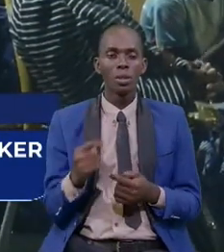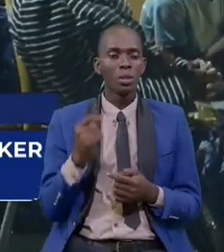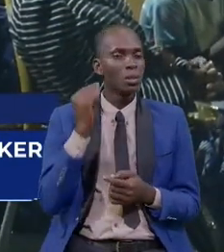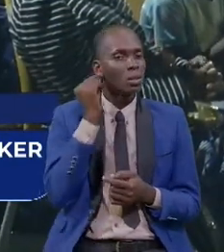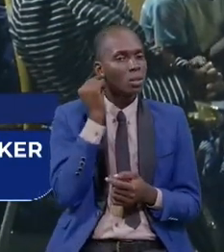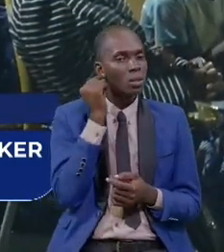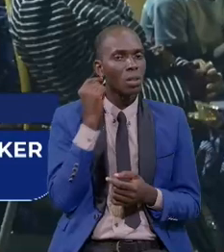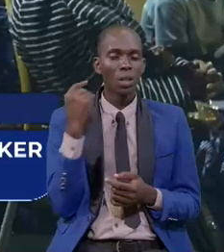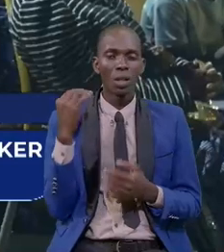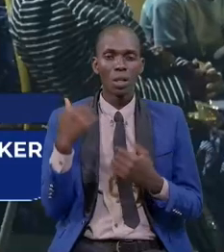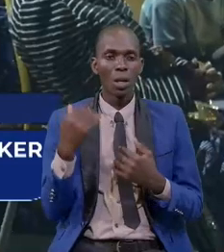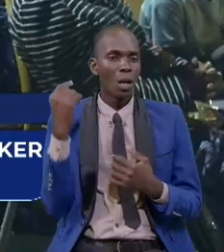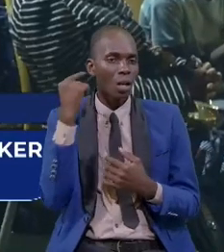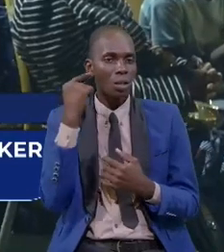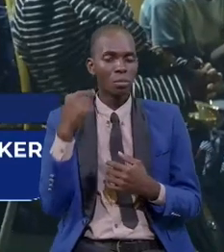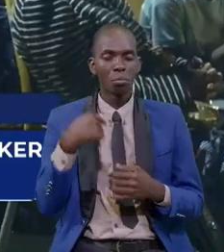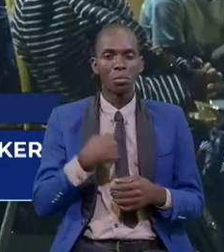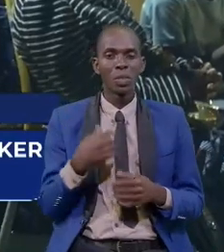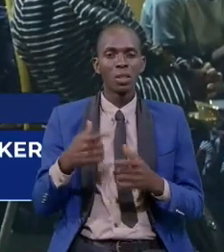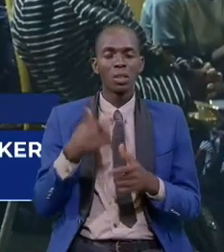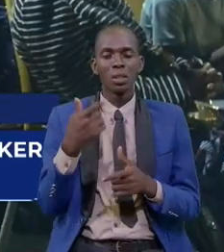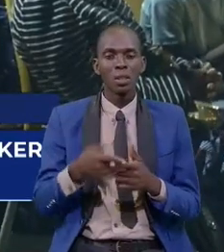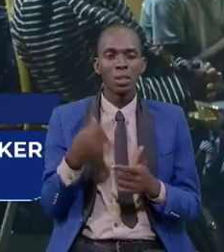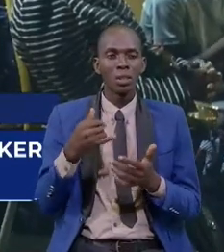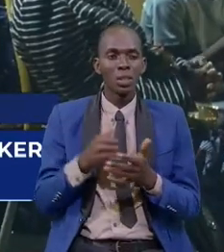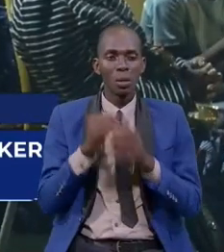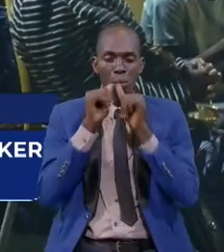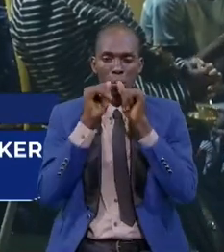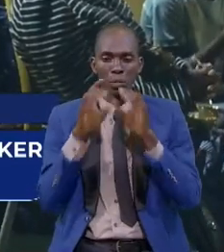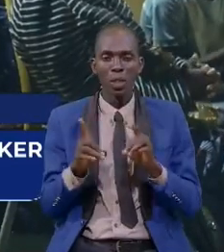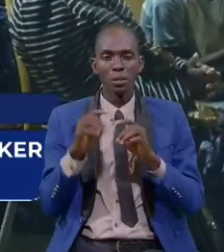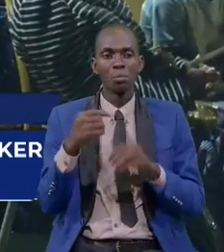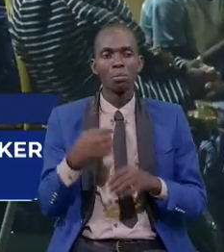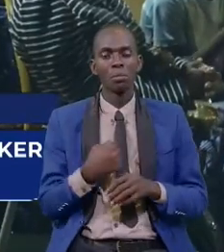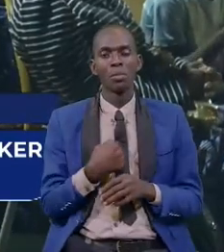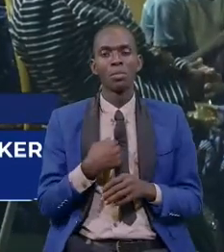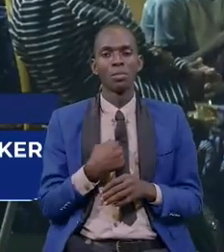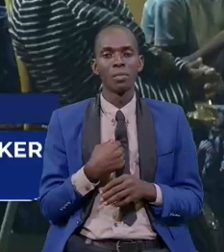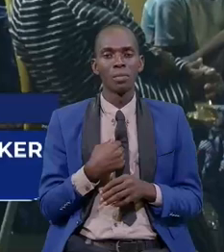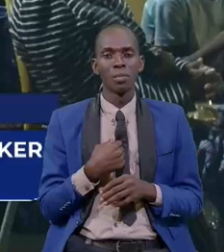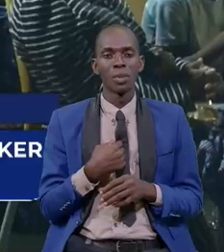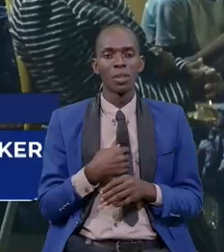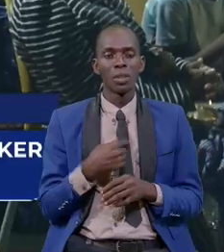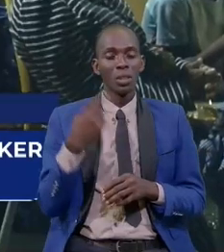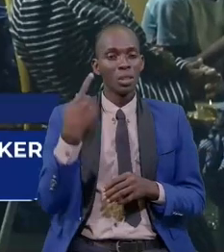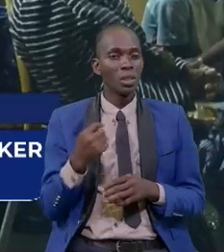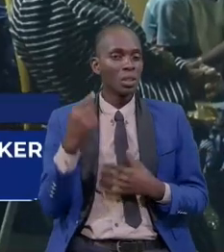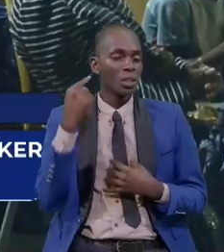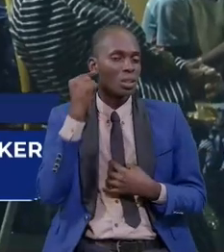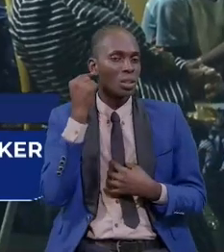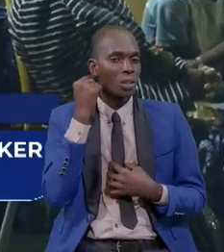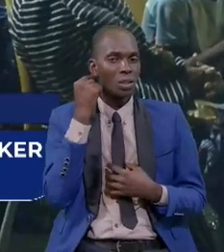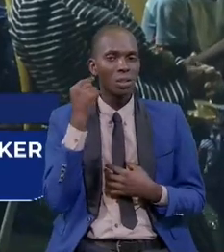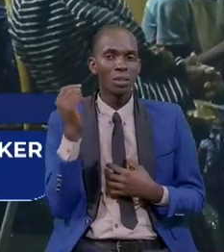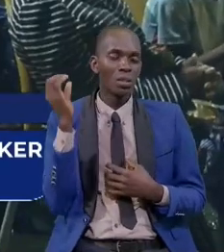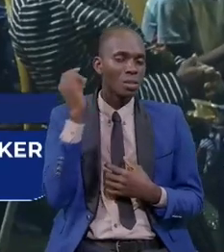11. Il dit, l'oreille qui m'entendait me disait heureux. Les oreilles qui